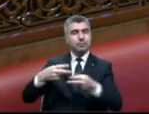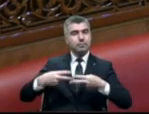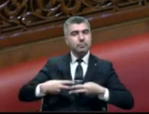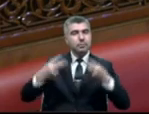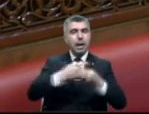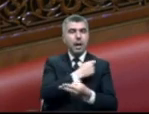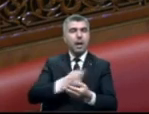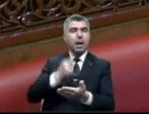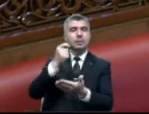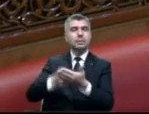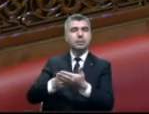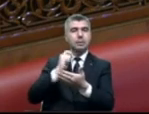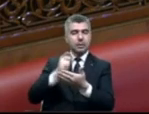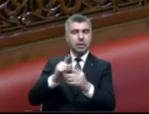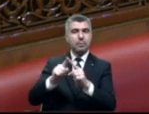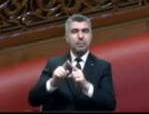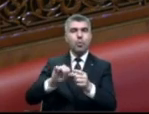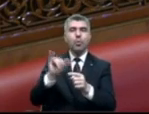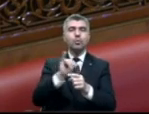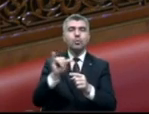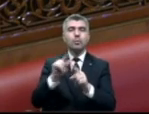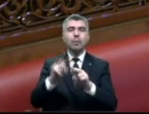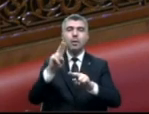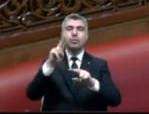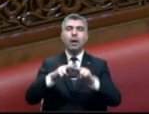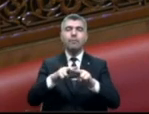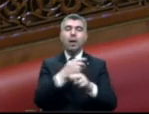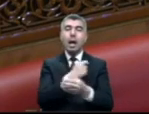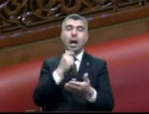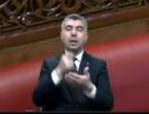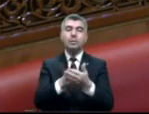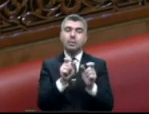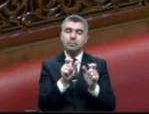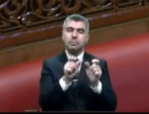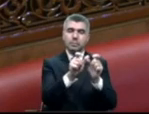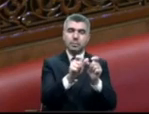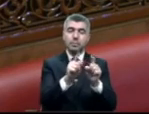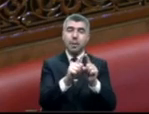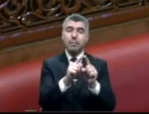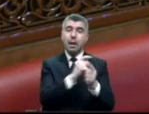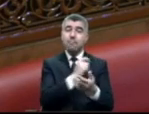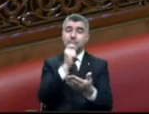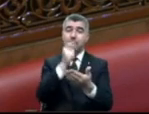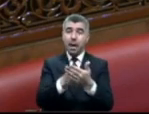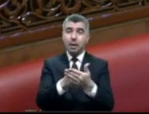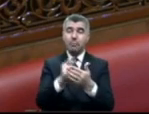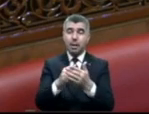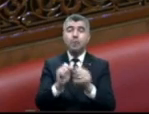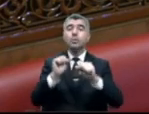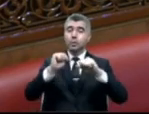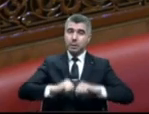استمرار نشاطها تحت إشراف السنديك وقاضي منتدب، وهو الحكم الذي تم تأييده في